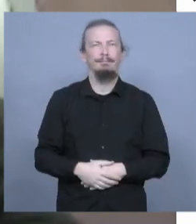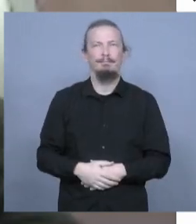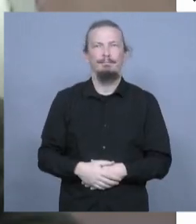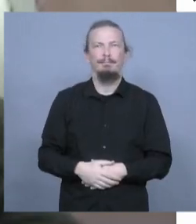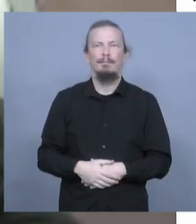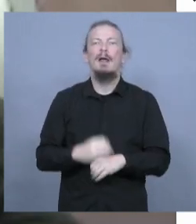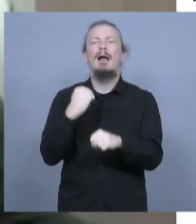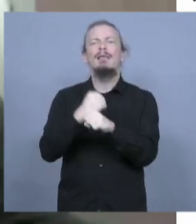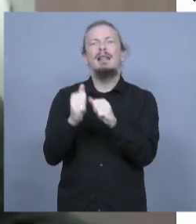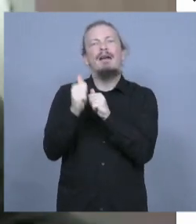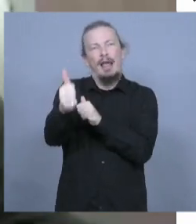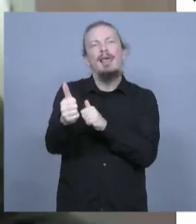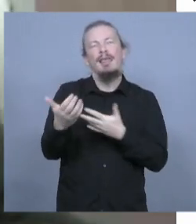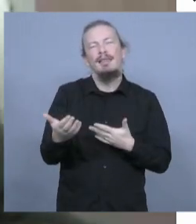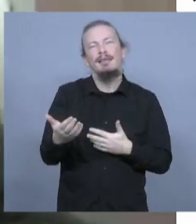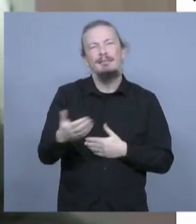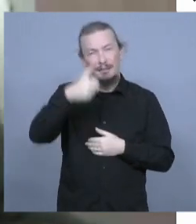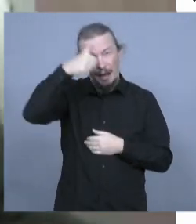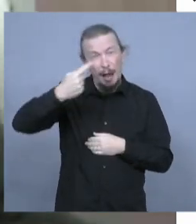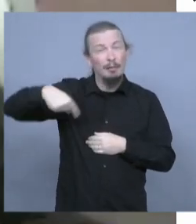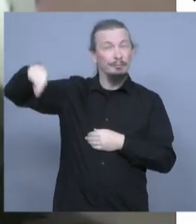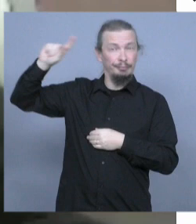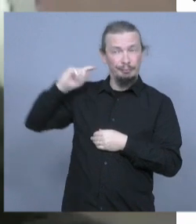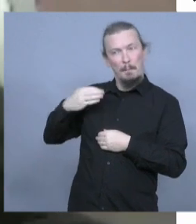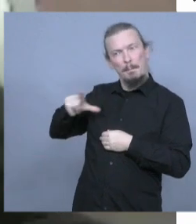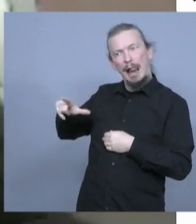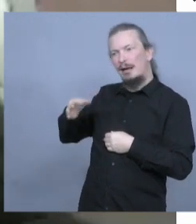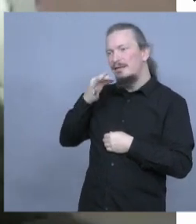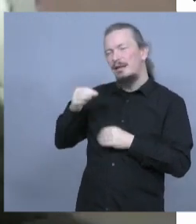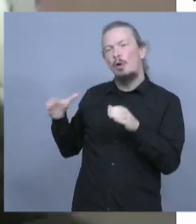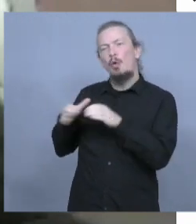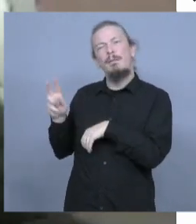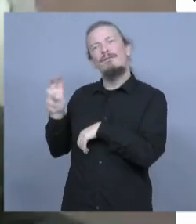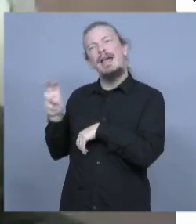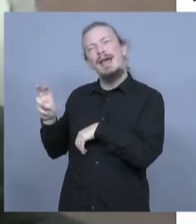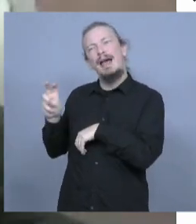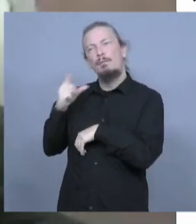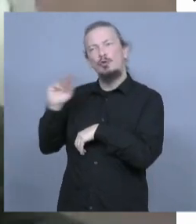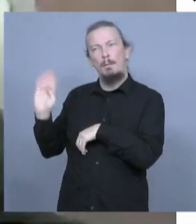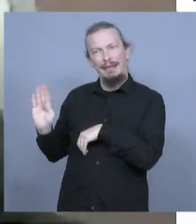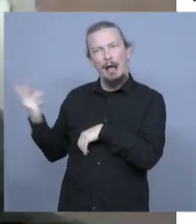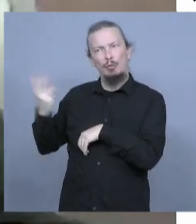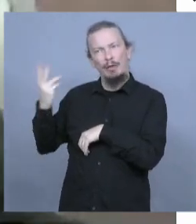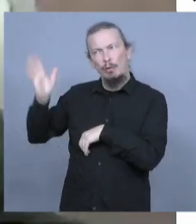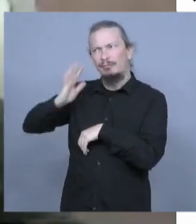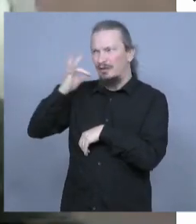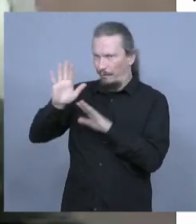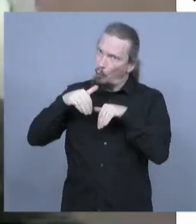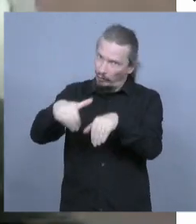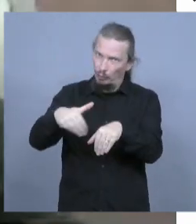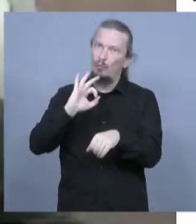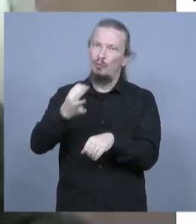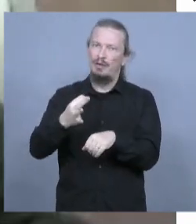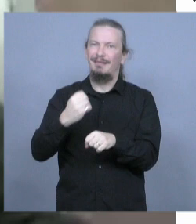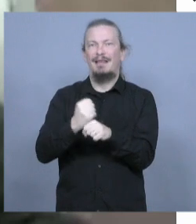le télétravail ensuite, il avait été lancé à la MEL, je le rappelle, au dernier mandat, sous l'impulsion du groupe écologiste et d'Alain Bernard. Il faut continuer à le structurer